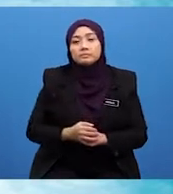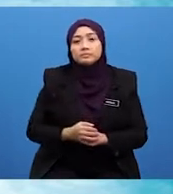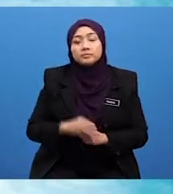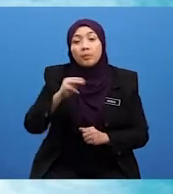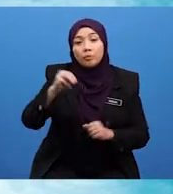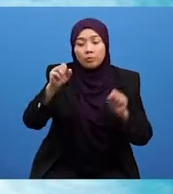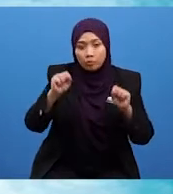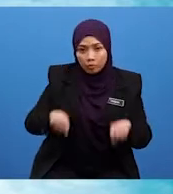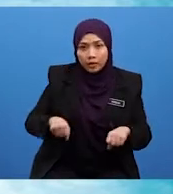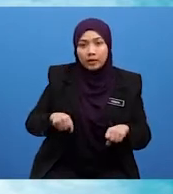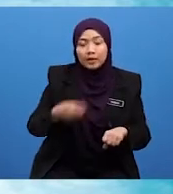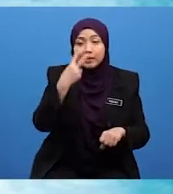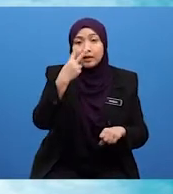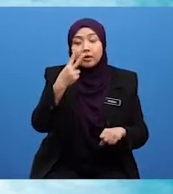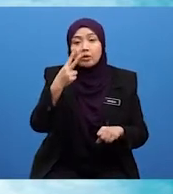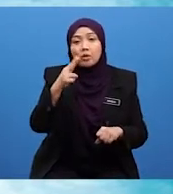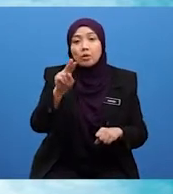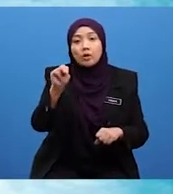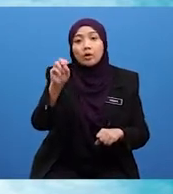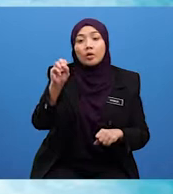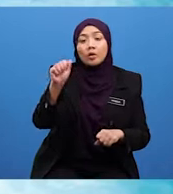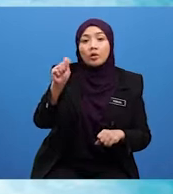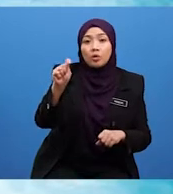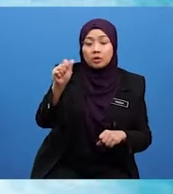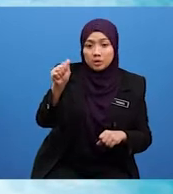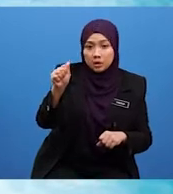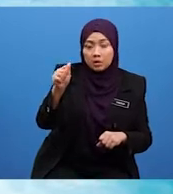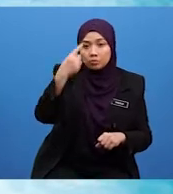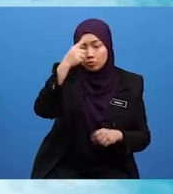Murid-murid boleh rujuk nota tadi untuk menjawab soalan ini.